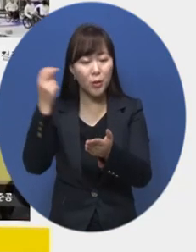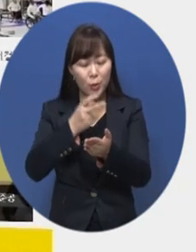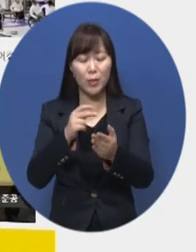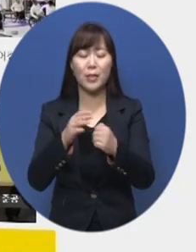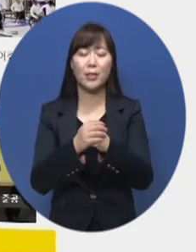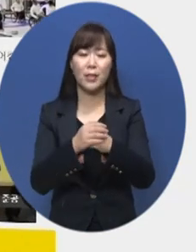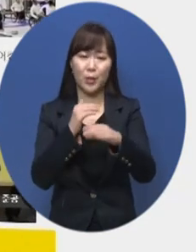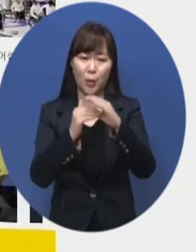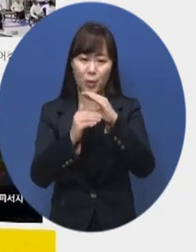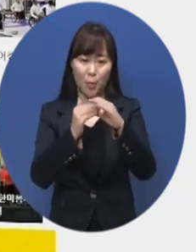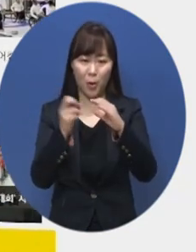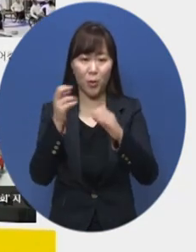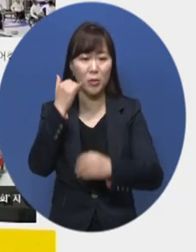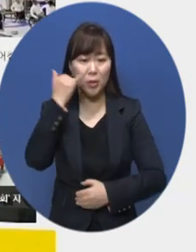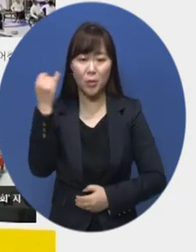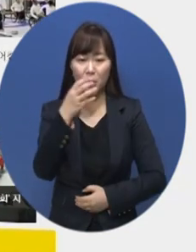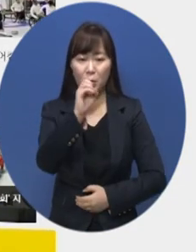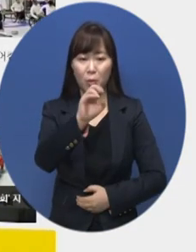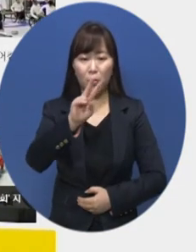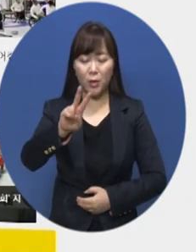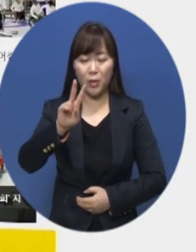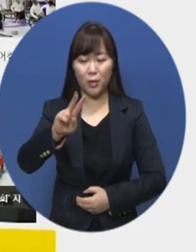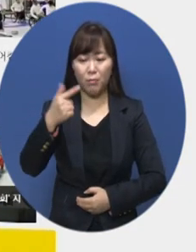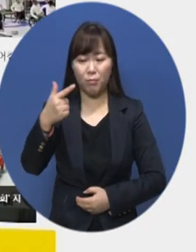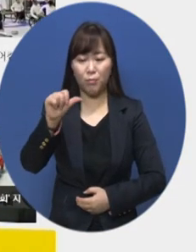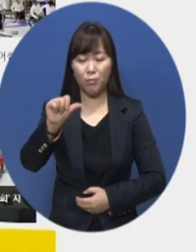홈페이지 또는 전자우편,